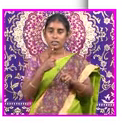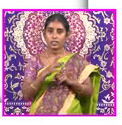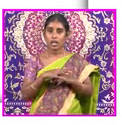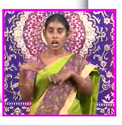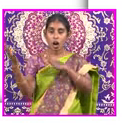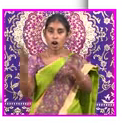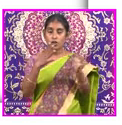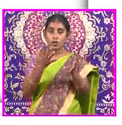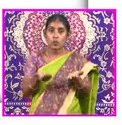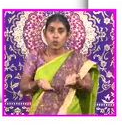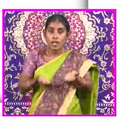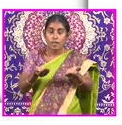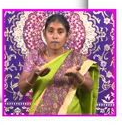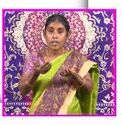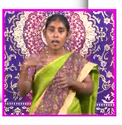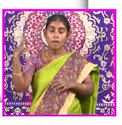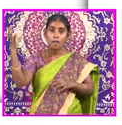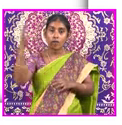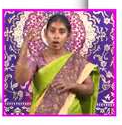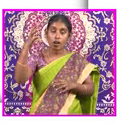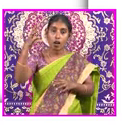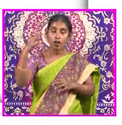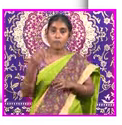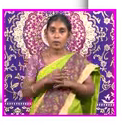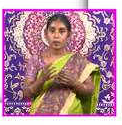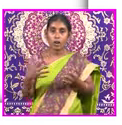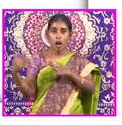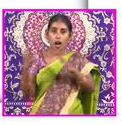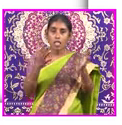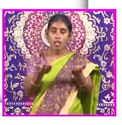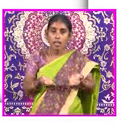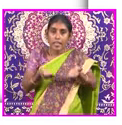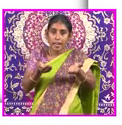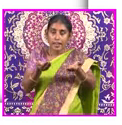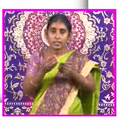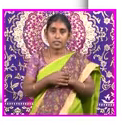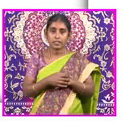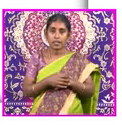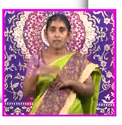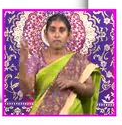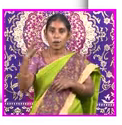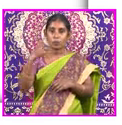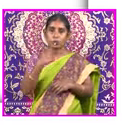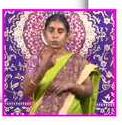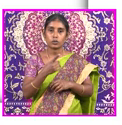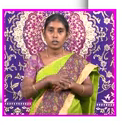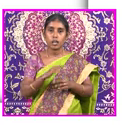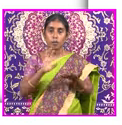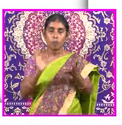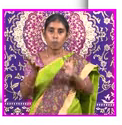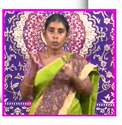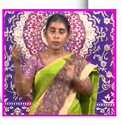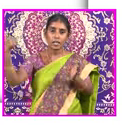வெப்பநிலையானது பூமியில் வந்து அடைவதற்கு மூன்று வழிகளில் அடைகிறது. அதை வந்து ஃபஸ்ட்டு நம்ம என்ன சொல்லுவோம்னா